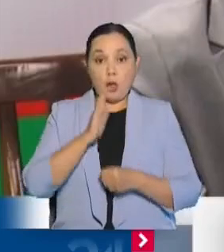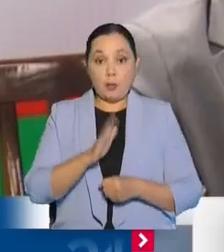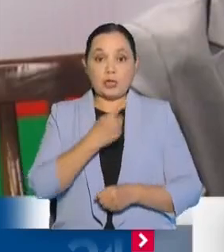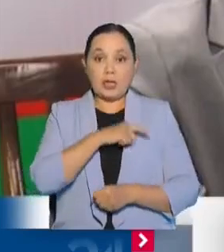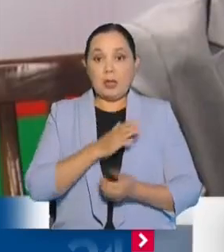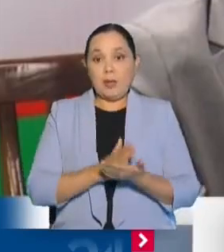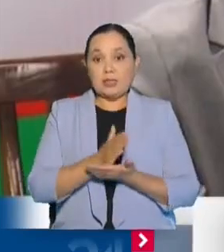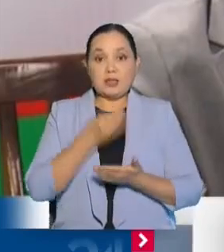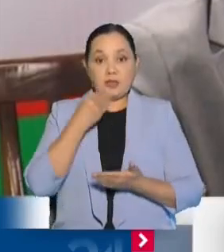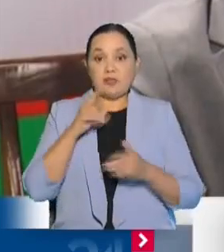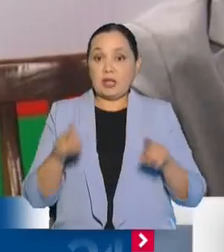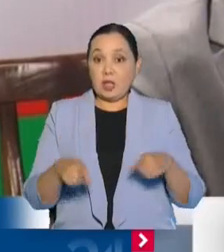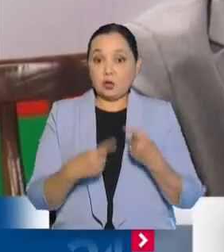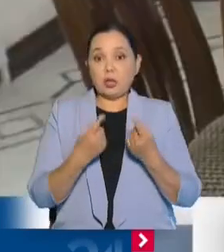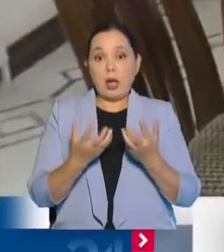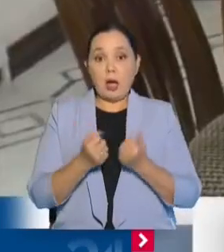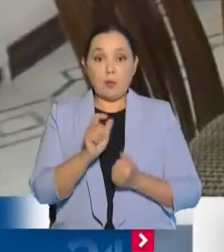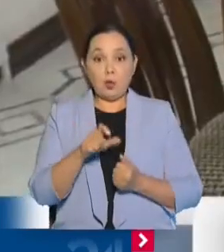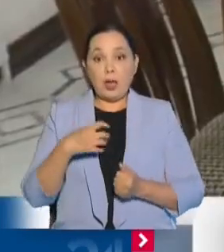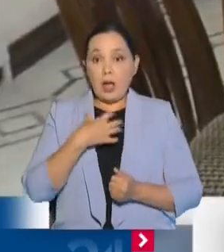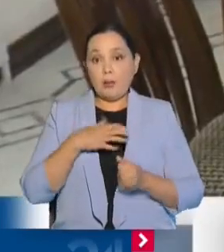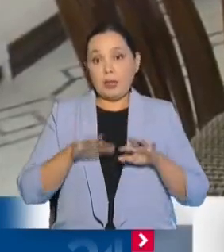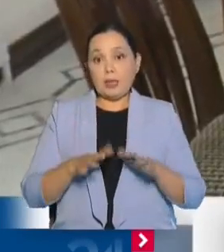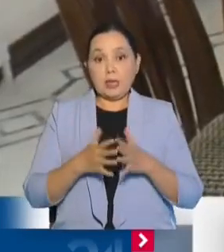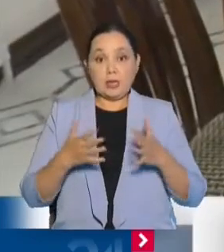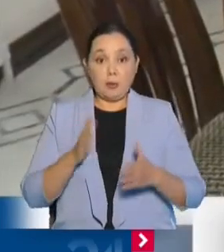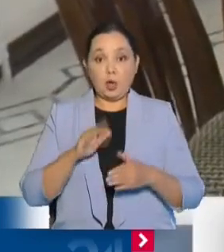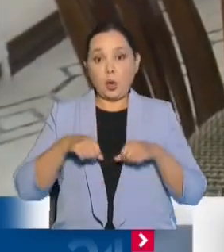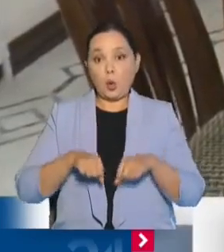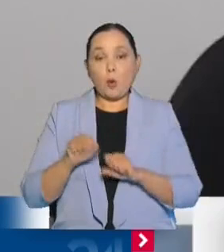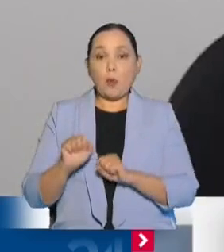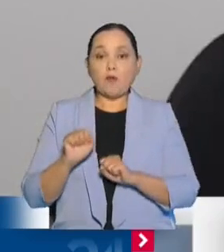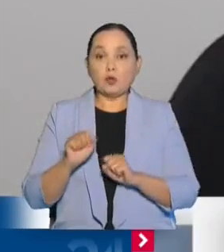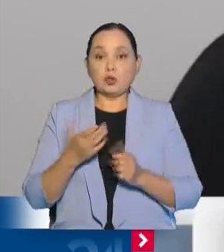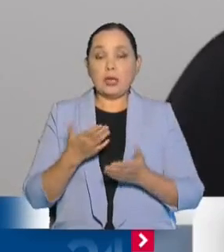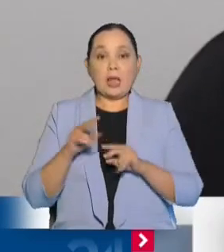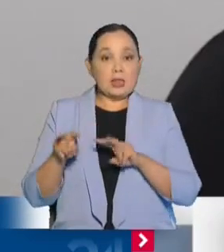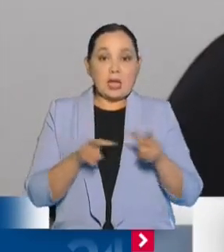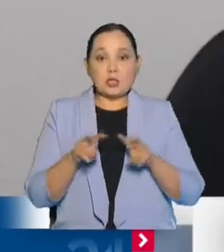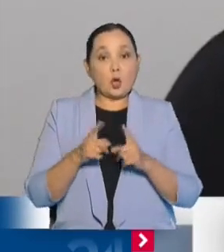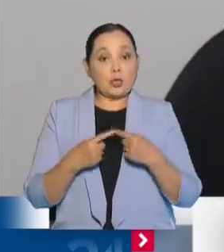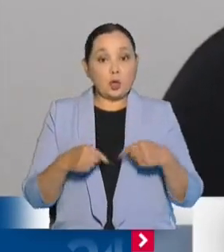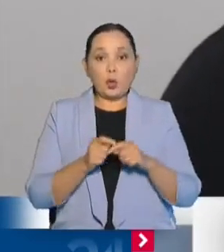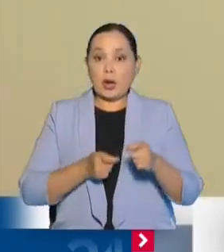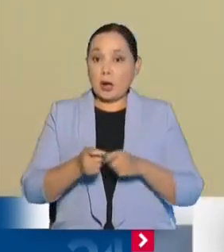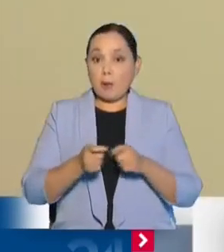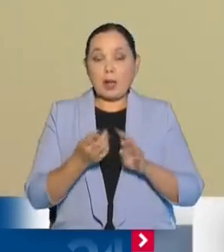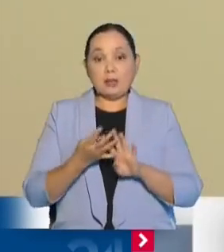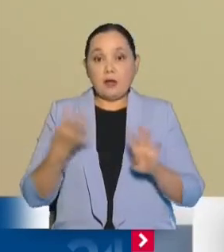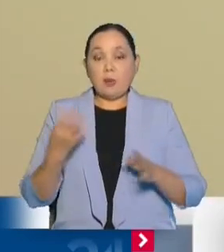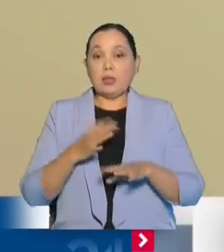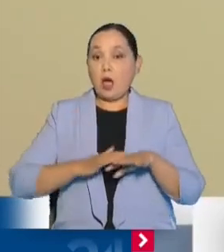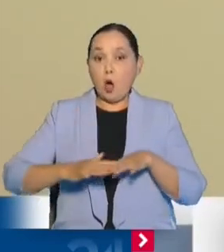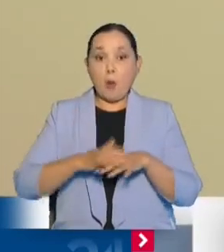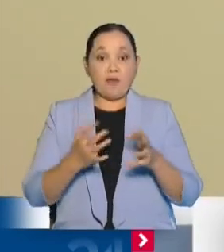tibbiy xizmat sifatini oshirishda sayyor qabullarning ahamiyati katta bo'lmoqda. Huquqni muhofaza qiluvchi va nazorat organlari rahbarlarining navbatdagi